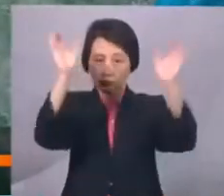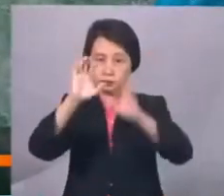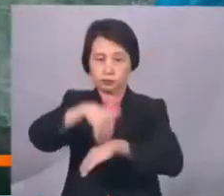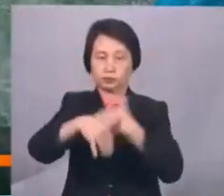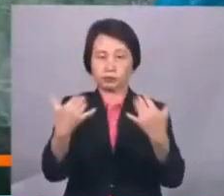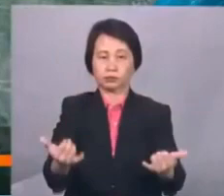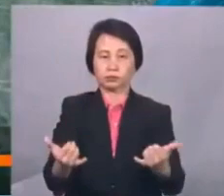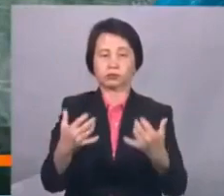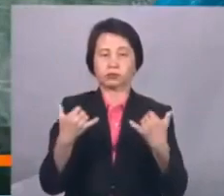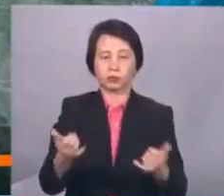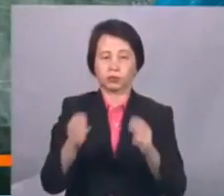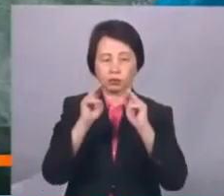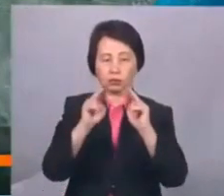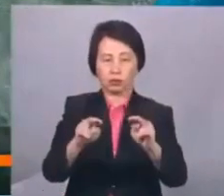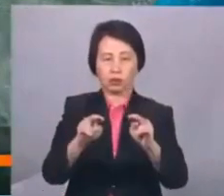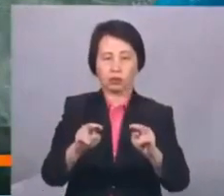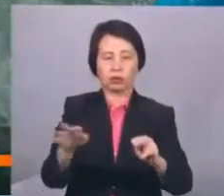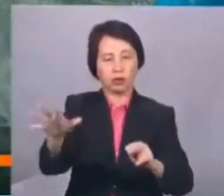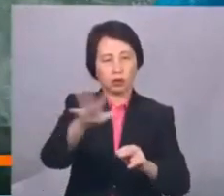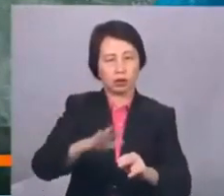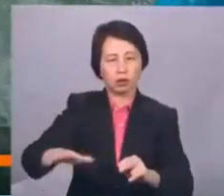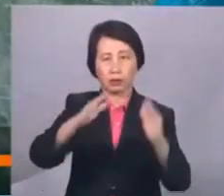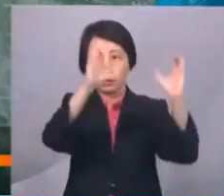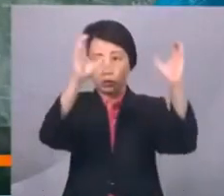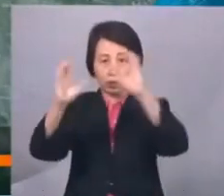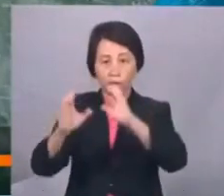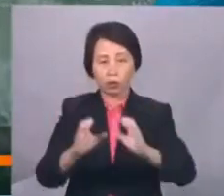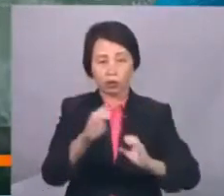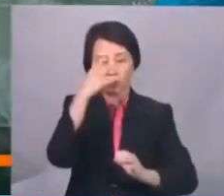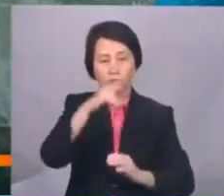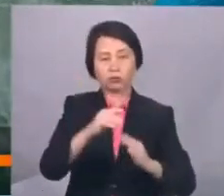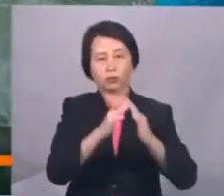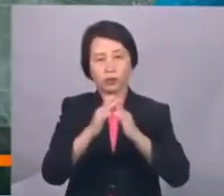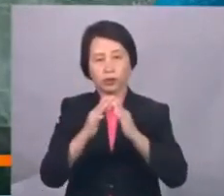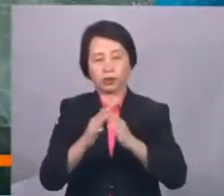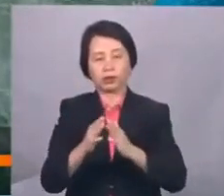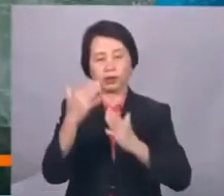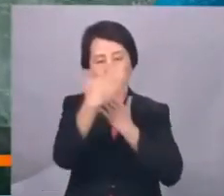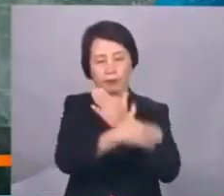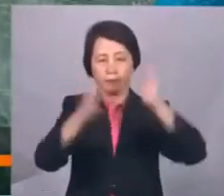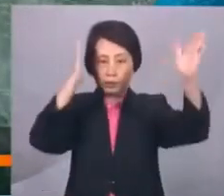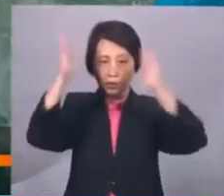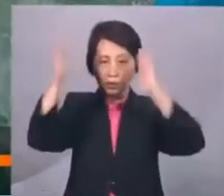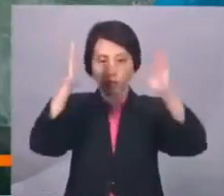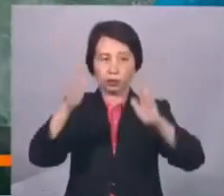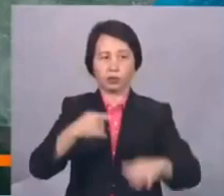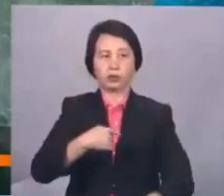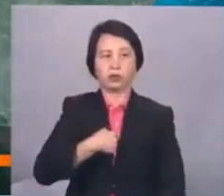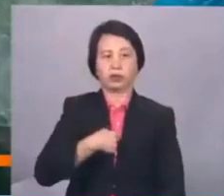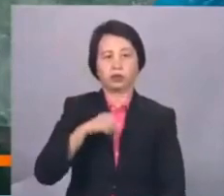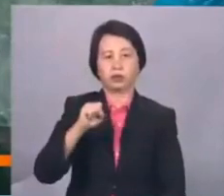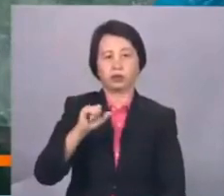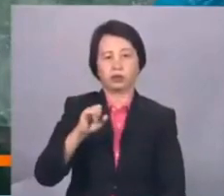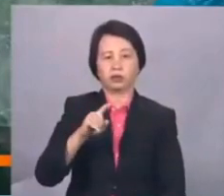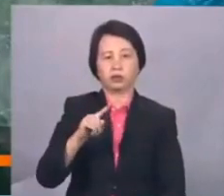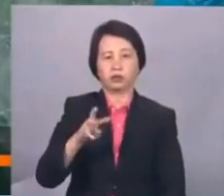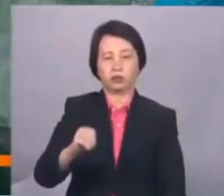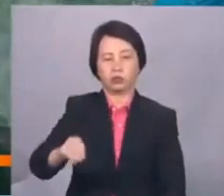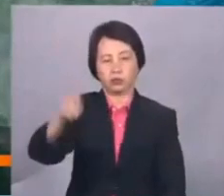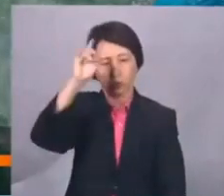untuk malam ini sekarang kita lihat ramalan cuaca bagi bandar-bandar utama di seluruh Mesir Syaikh Yahya